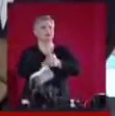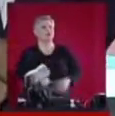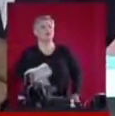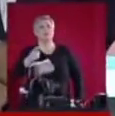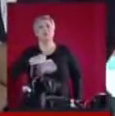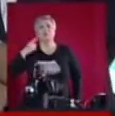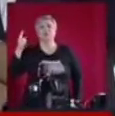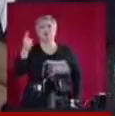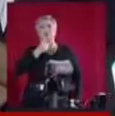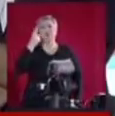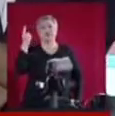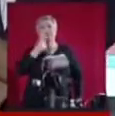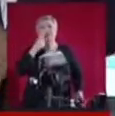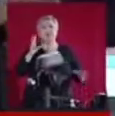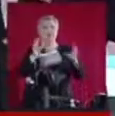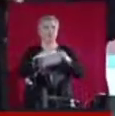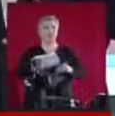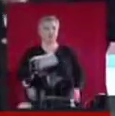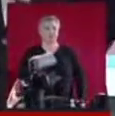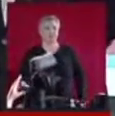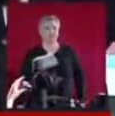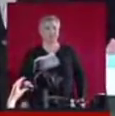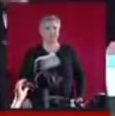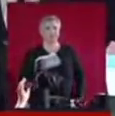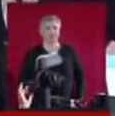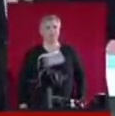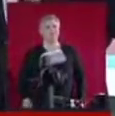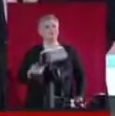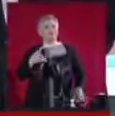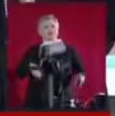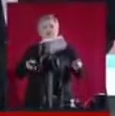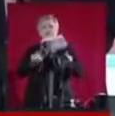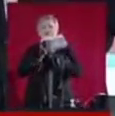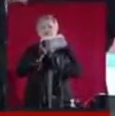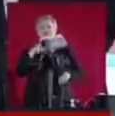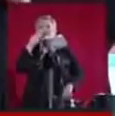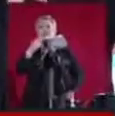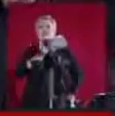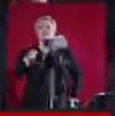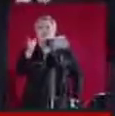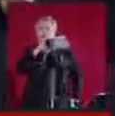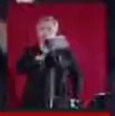αλλαγής και είναι πράγματι μαζί με άλλους υποψήφιους στο κομμάτι της πράσινης